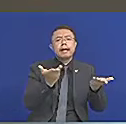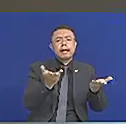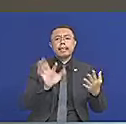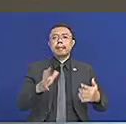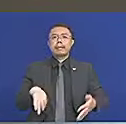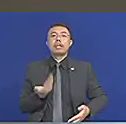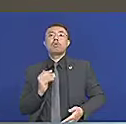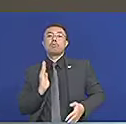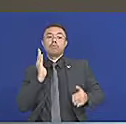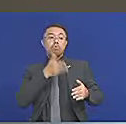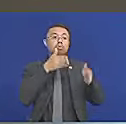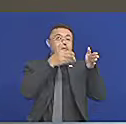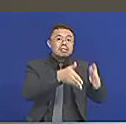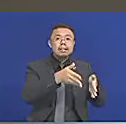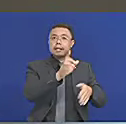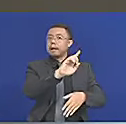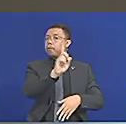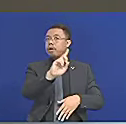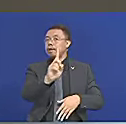untuk itu.